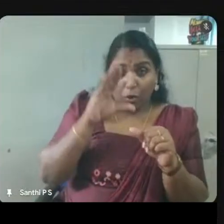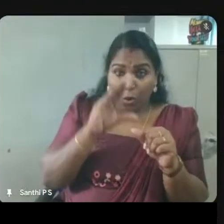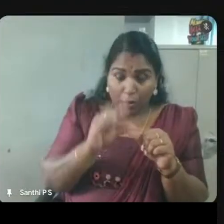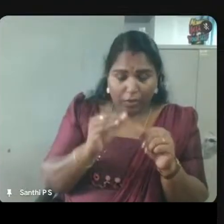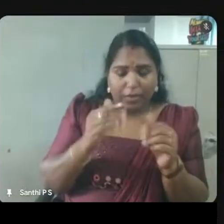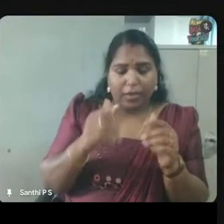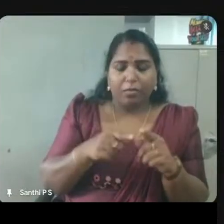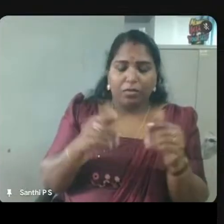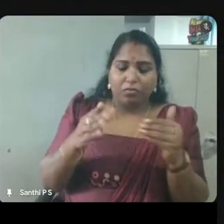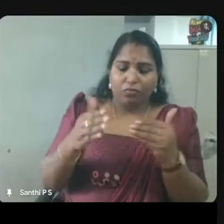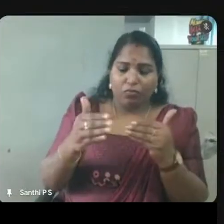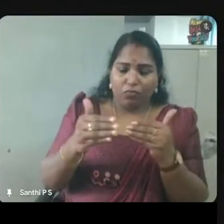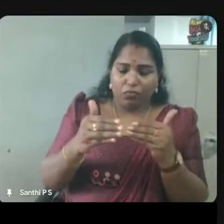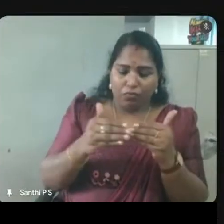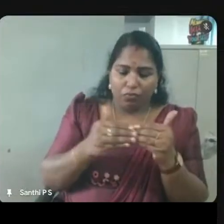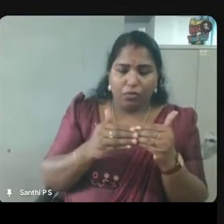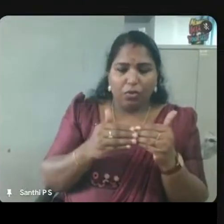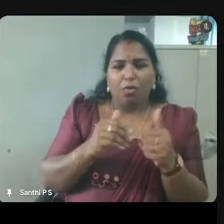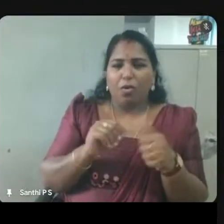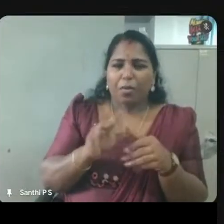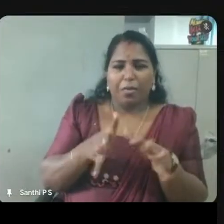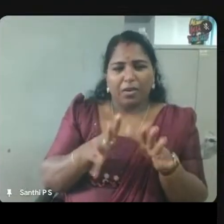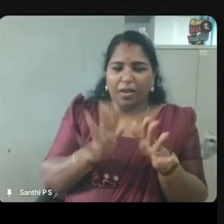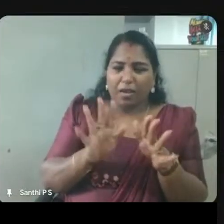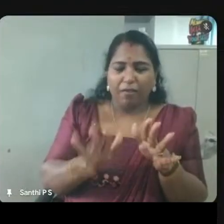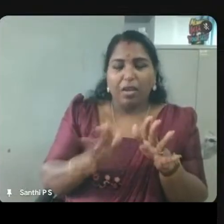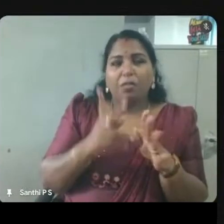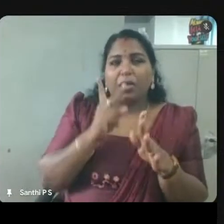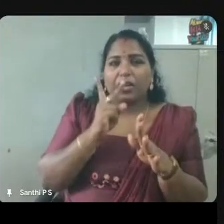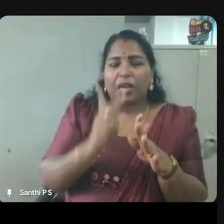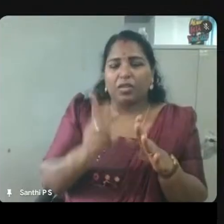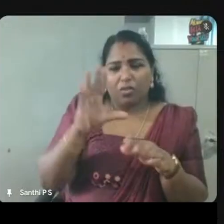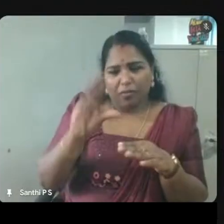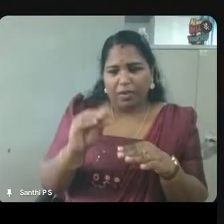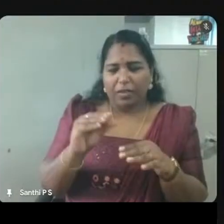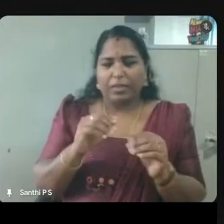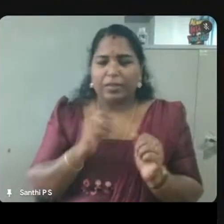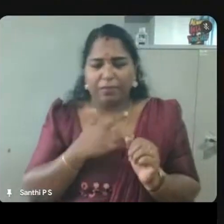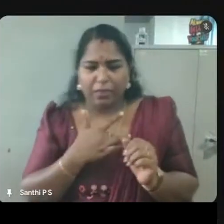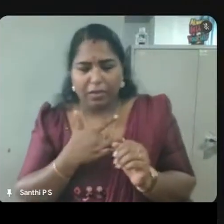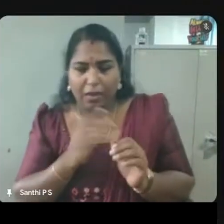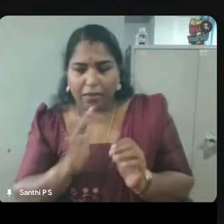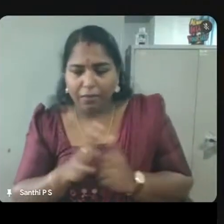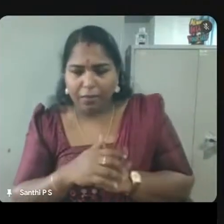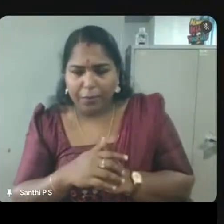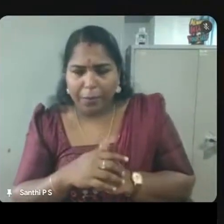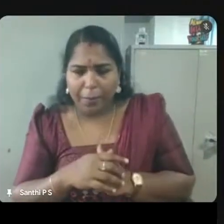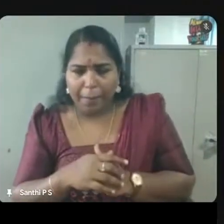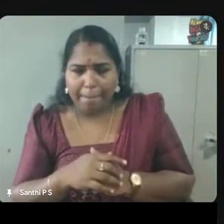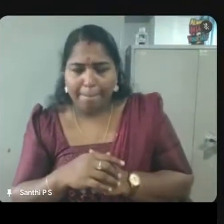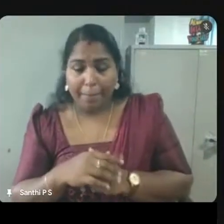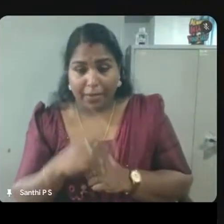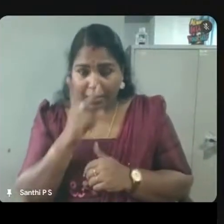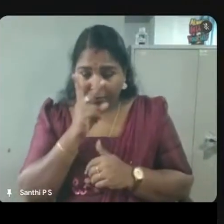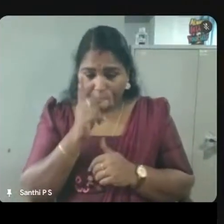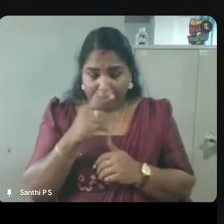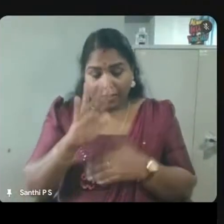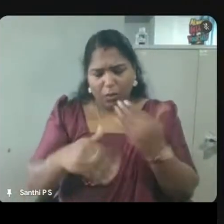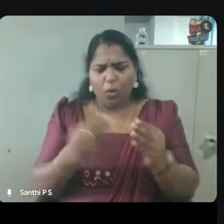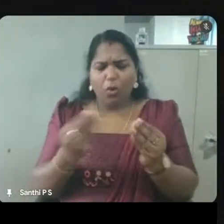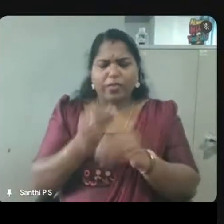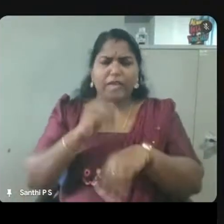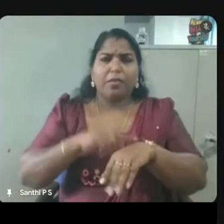അങ്ങനെ നമുക്കൊരു ഈ കാഴ്ചക്കുറവിൽ വ്യത്യാസം വരാം. കുറച്ച് കഴിഞ്ഞ് വരുമ്പോഴത്തേക്കും ഈ ലെൻസിന് പെർമനന്റ് ആയിട്ട് ഷേപ്പിൽ വ്യത്യാസം വന്ന്